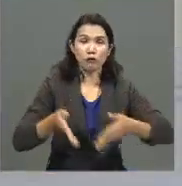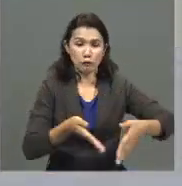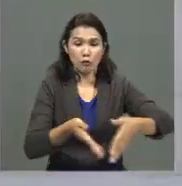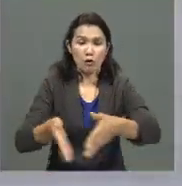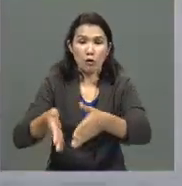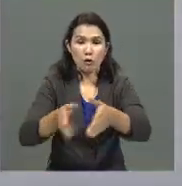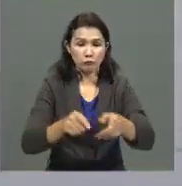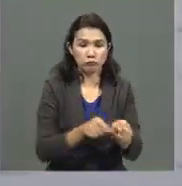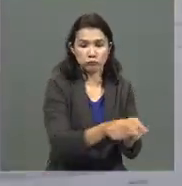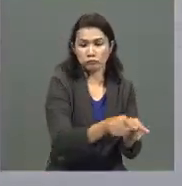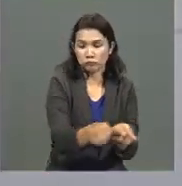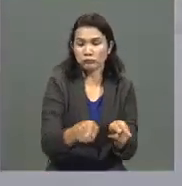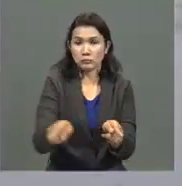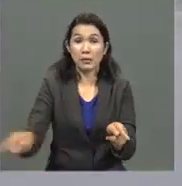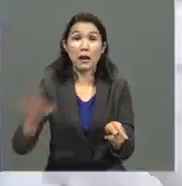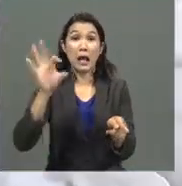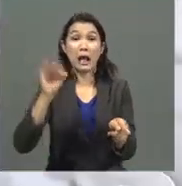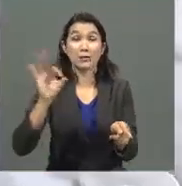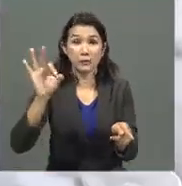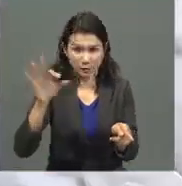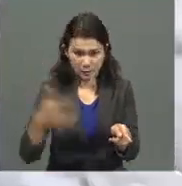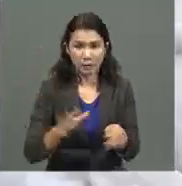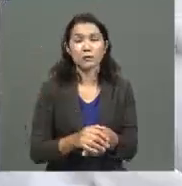ล้านลูกบาศก์เมตรค่ะโดยเส้นทางแม่น้ำยมสายเก่าคลองเมมคลองบางแก้วในเขตอำเภอพรหมพิรามอำเภอเมืองอำเภอบางระกำตอนนี้ก็มีการเร่งระบายน้ำผ่านประตูระบายน้ำบ้านใหม่โพธิ์ทองประตูระบายน้ำวังขี้เหล็กและประตูระบายน้ำบางแก้วลงสู่แม่น้ำยมสายหลักนะคะเบื้องต้นได้ผลักดันมวลน้ำลงสู่คลองธรรมชาติทั้ง9 19แห่งในพื้นที่โดยเฉพาะที่บริเวณคลองยังมุมตำบลท่าช้างอำเภอพรหมพิรามหากมีมวลน้ำเข้ามาอีกเนี่ยก็จะมีการผันน้ำเข้าไปสู่ทุ่งตามโครงการบางระกำโมเดลนะคะดังนั้นจึงขอแจ้งเตือนพี่น้องประชาชนในพื้นที่จังหวัดพิษณุโลกให้เตรียมความพร้อมรับน้ำแม่น้ำยมจากจังหวัดสุโขทัย